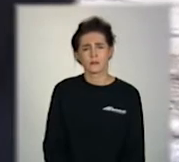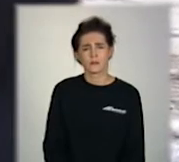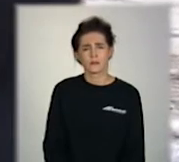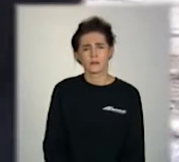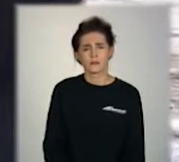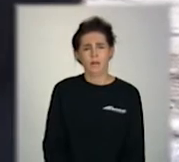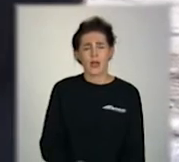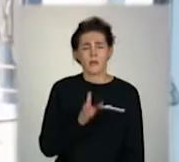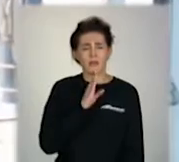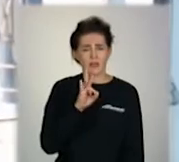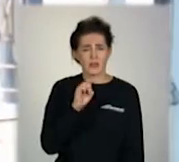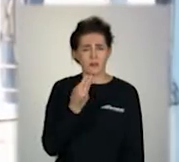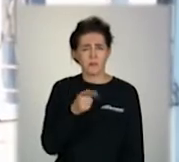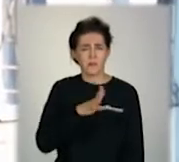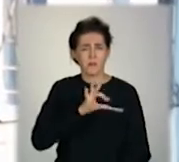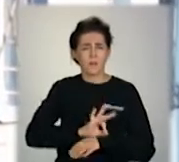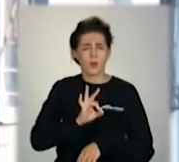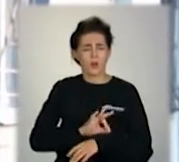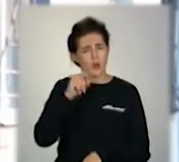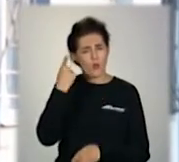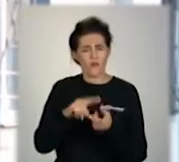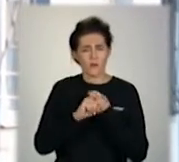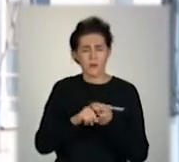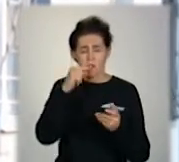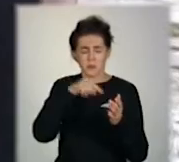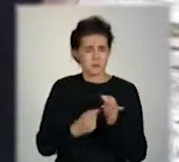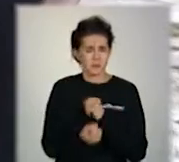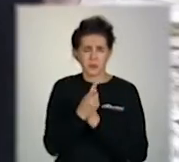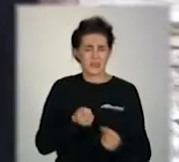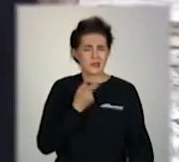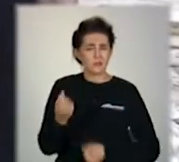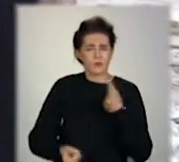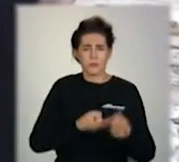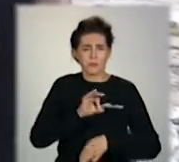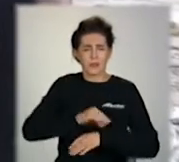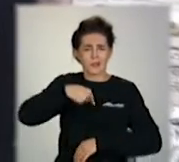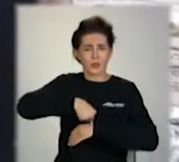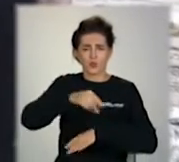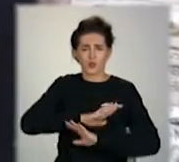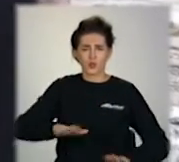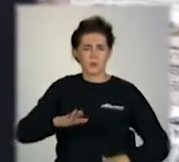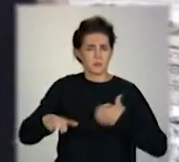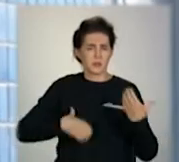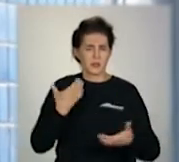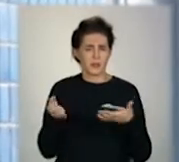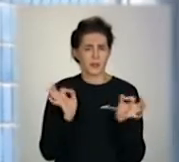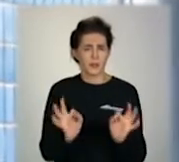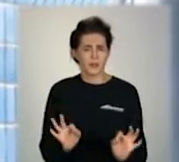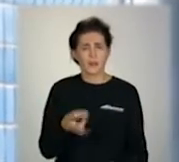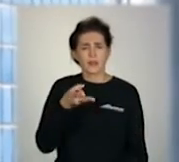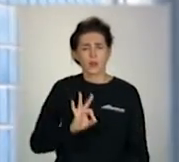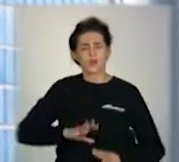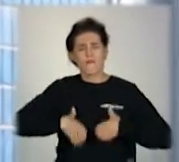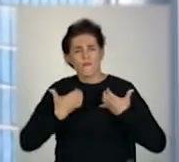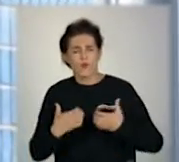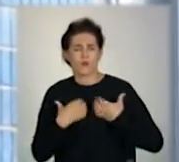Пані Наталія, коли хворіла на коронавірус, дізналася про це випадково. Ніяких симптомів не відчувала, тож і не хвилювалася. Вважає, що тривога та